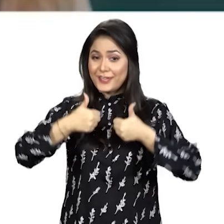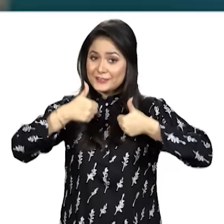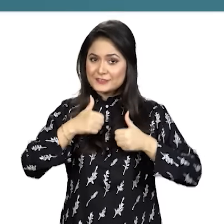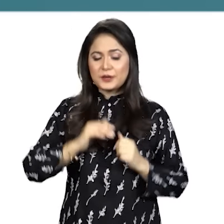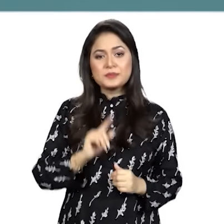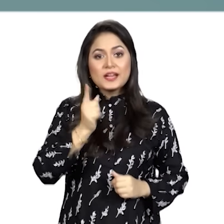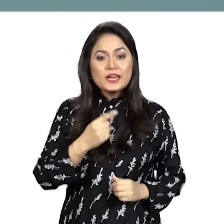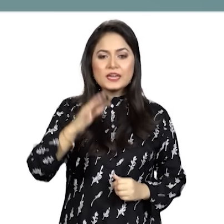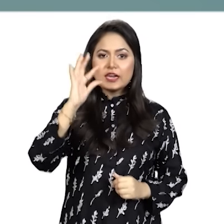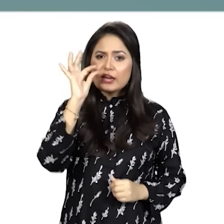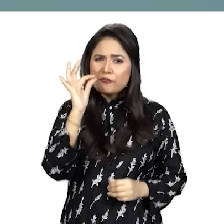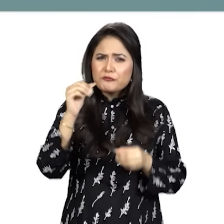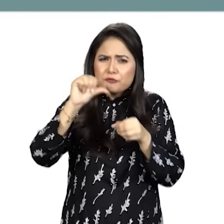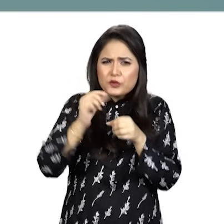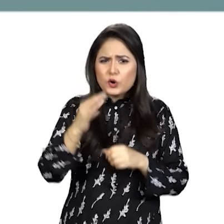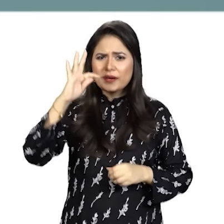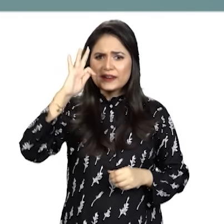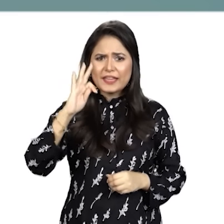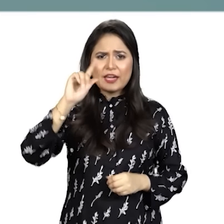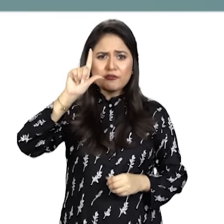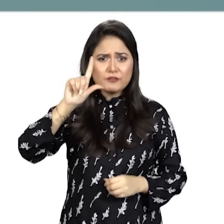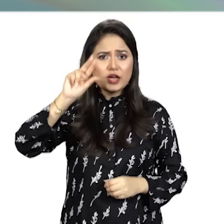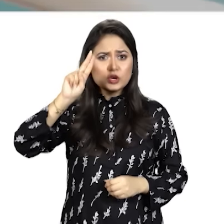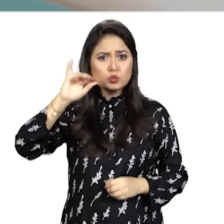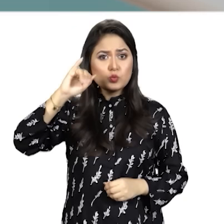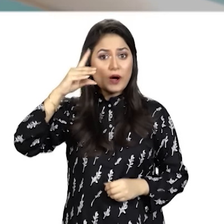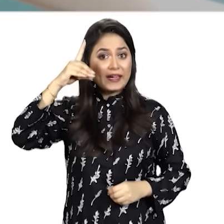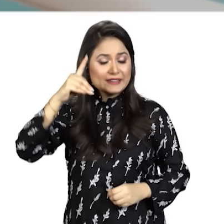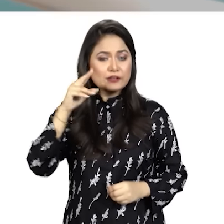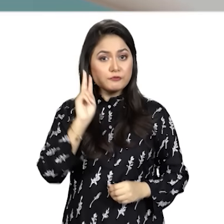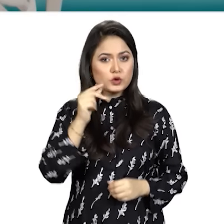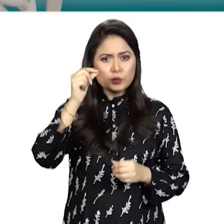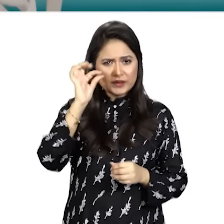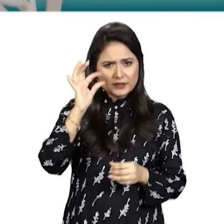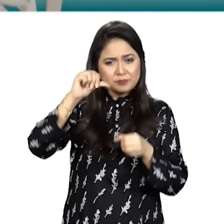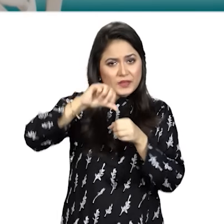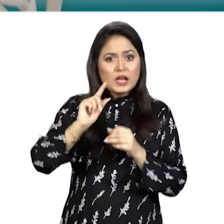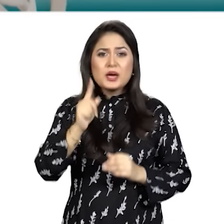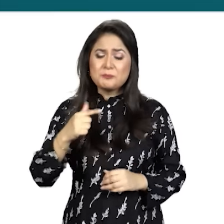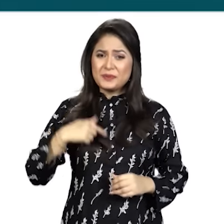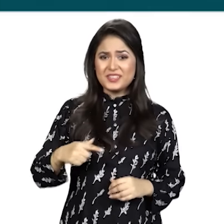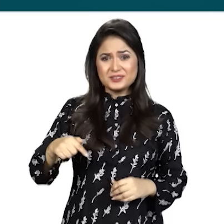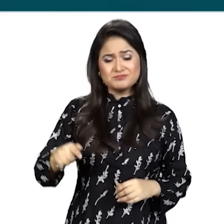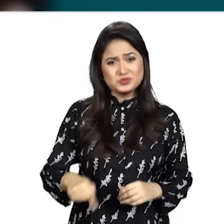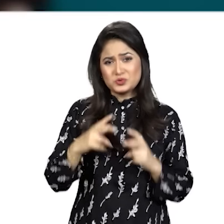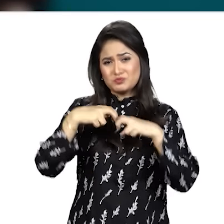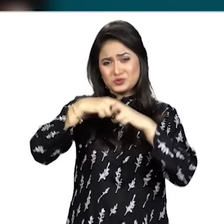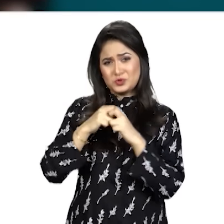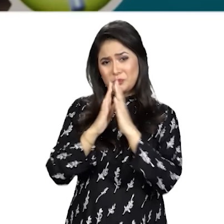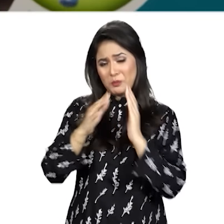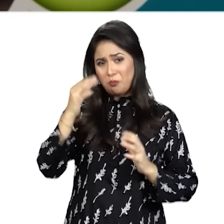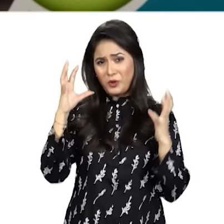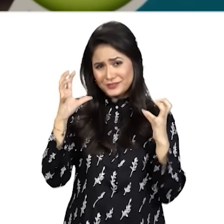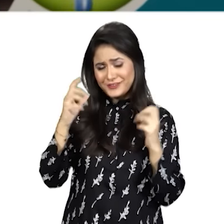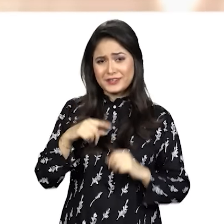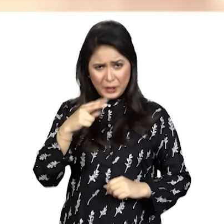साइनोवेल फ्लूइड वो मादा है जो हमारे जोड़ों को मजबूत रखने में अहम किरदार अदा करता है। हाय मेरे जोड़ों में दर्द है, ये जुमला आपने